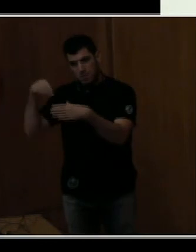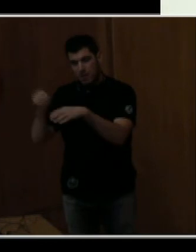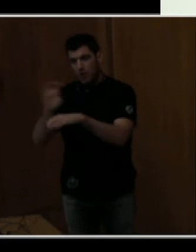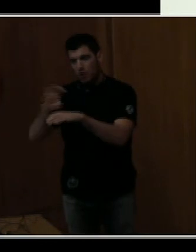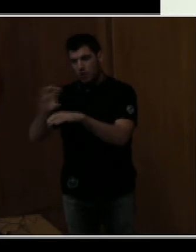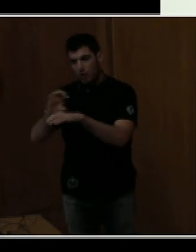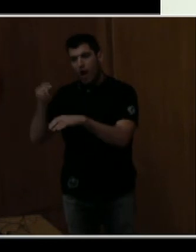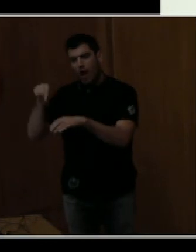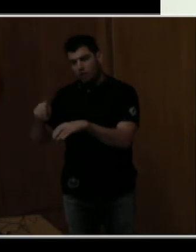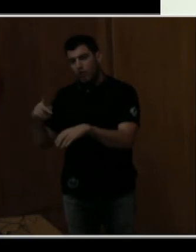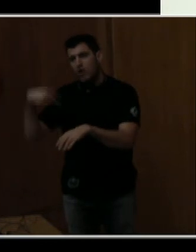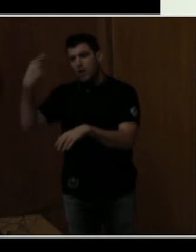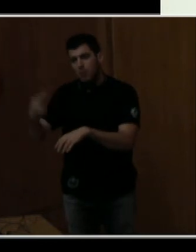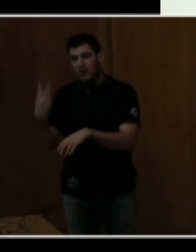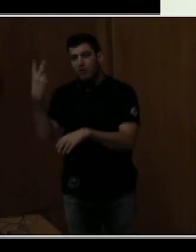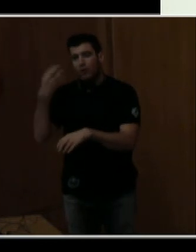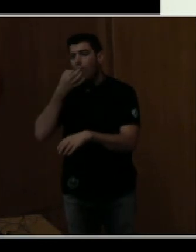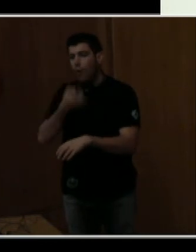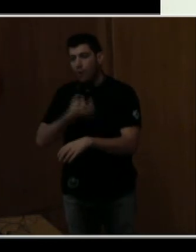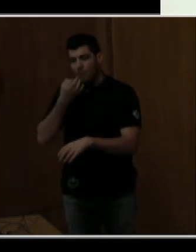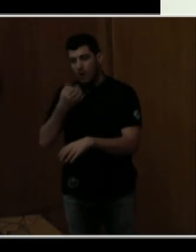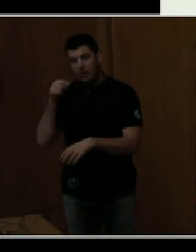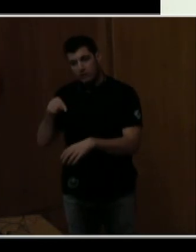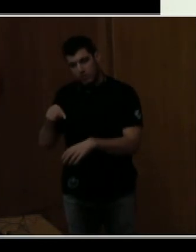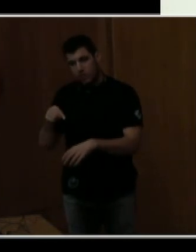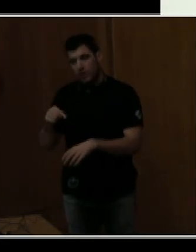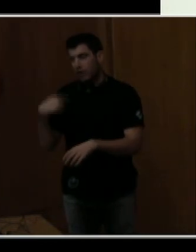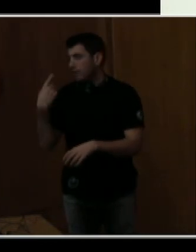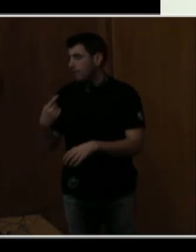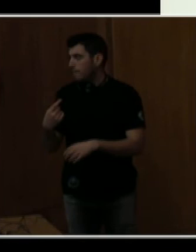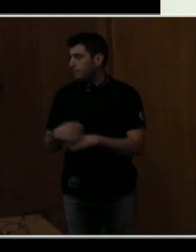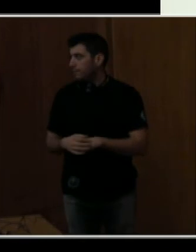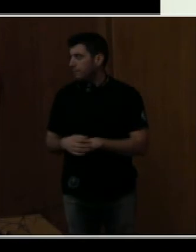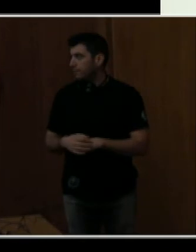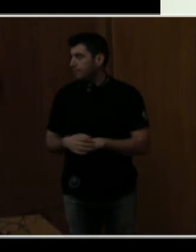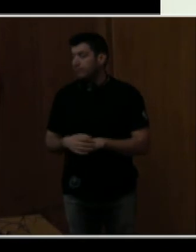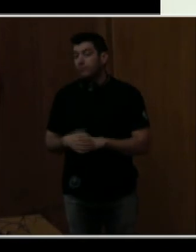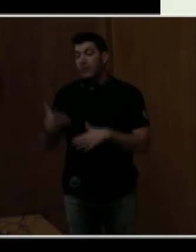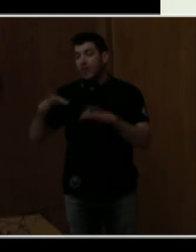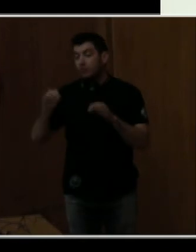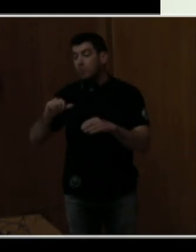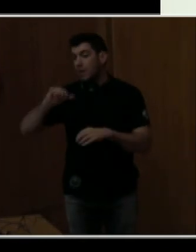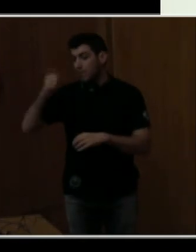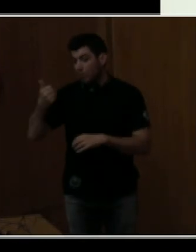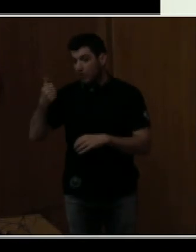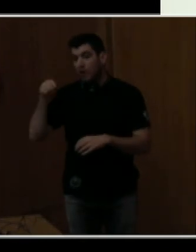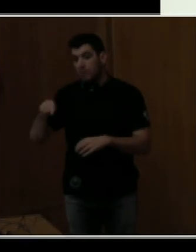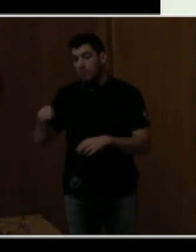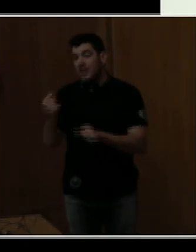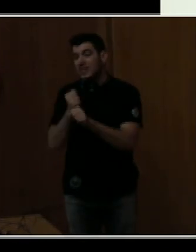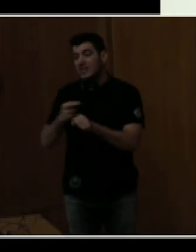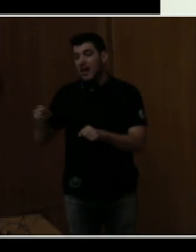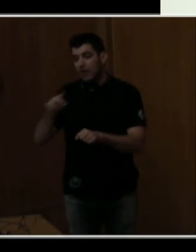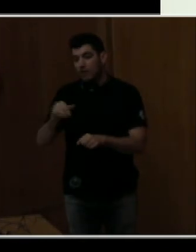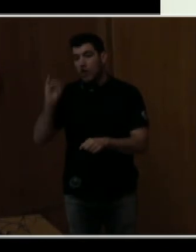είναι και οι επόμενες δύο ομιλίες που ακολουθούν στην ενότητα. Θα ξεκινήσουμε με την πρώτη, από τη συνάδελφό μου, την